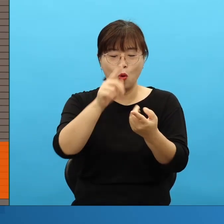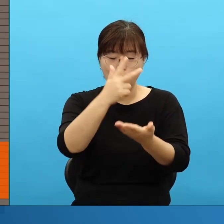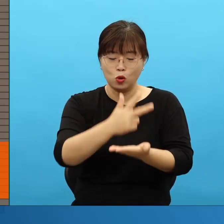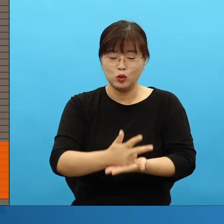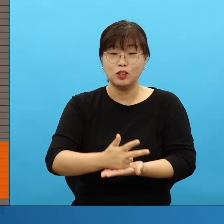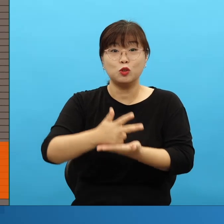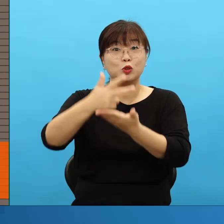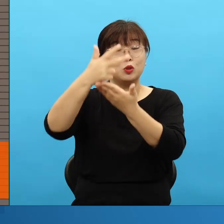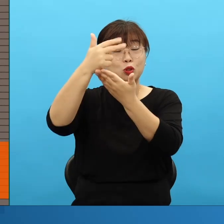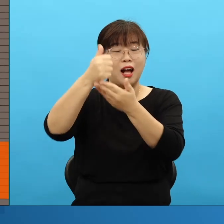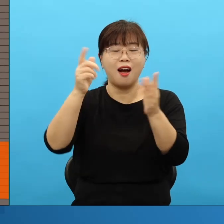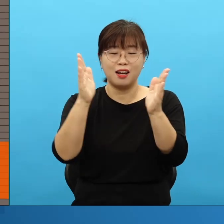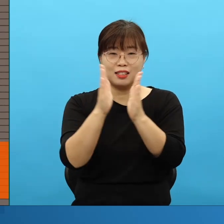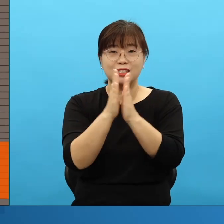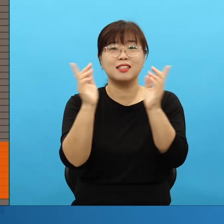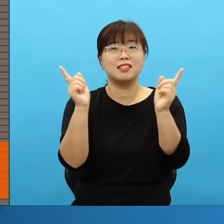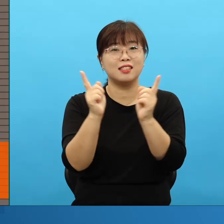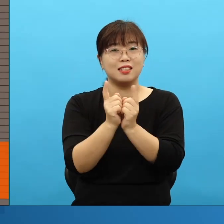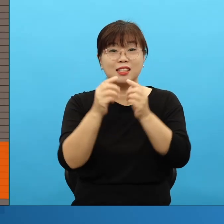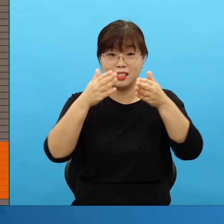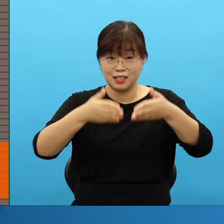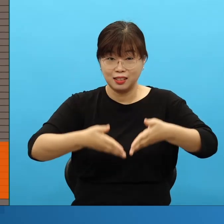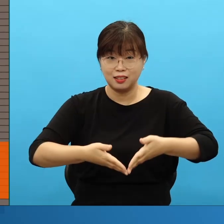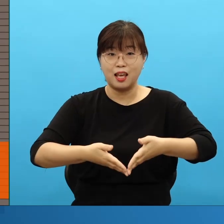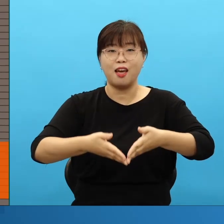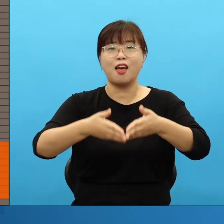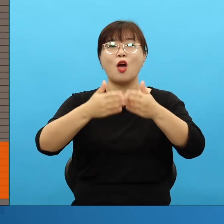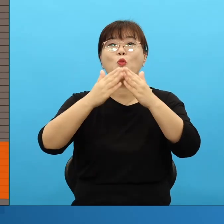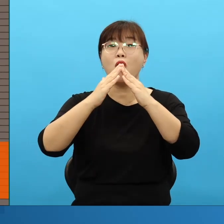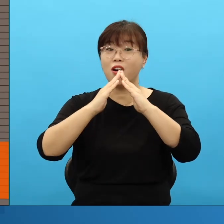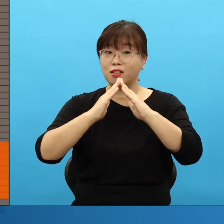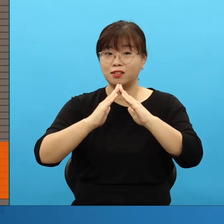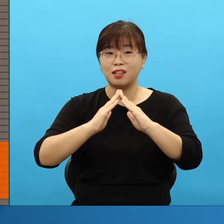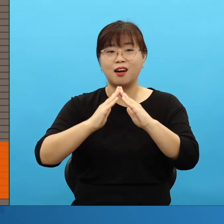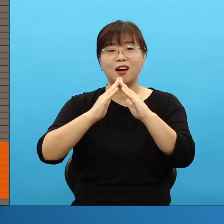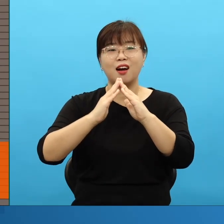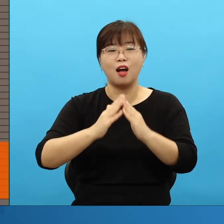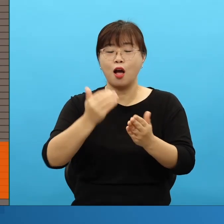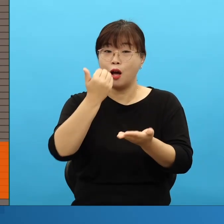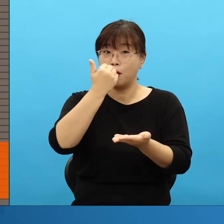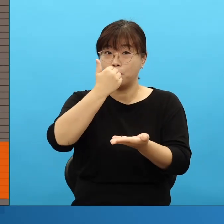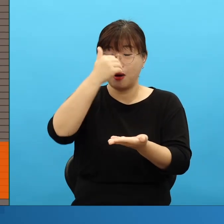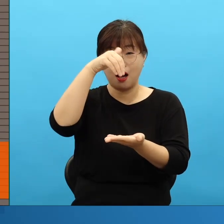말씀대로 주가 친히 세웠다